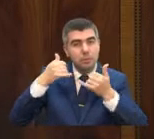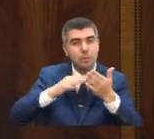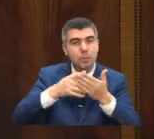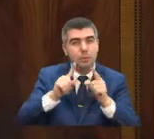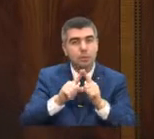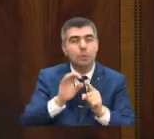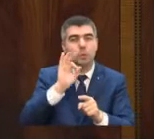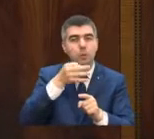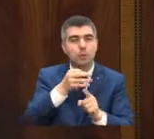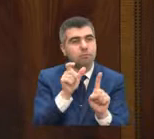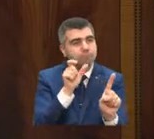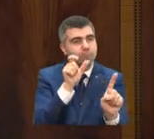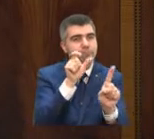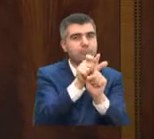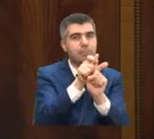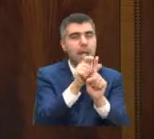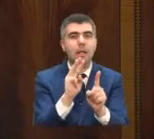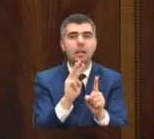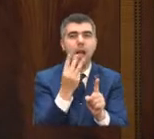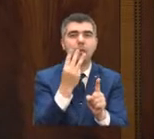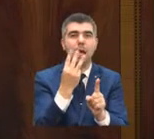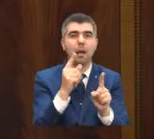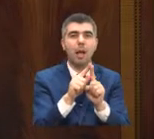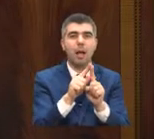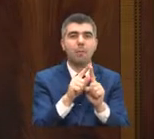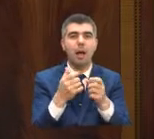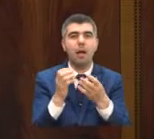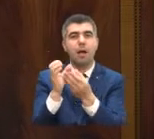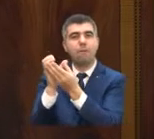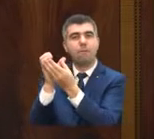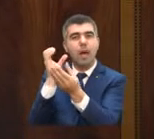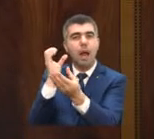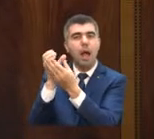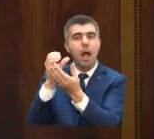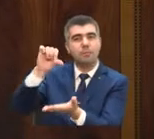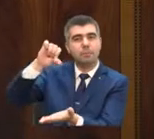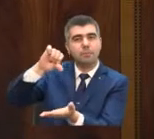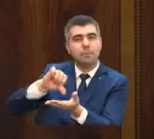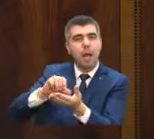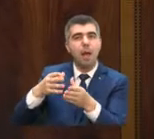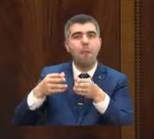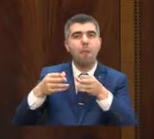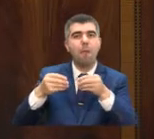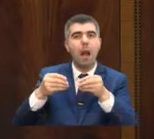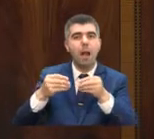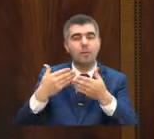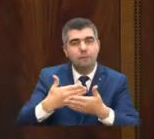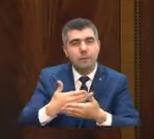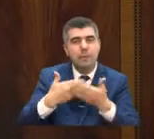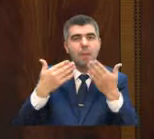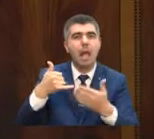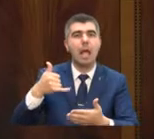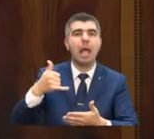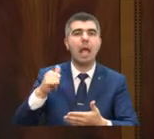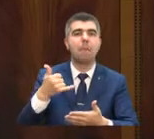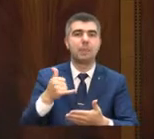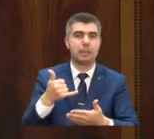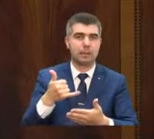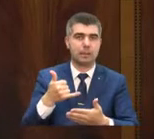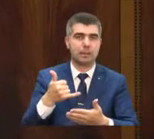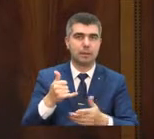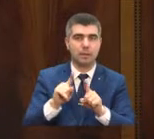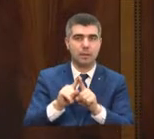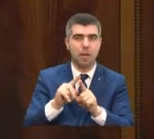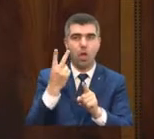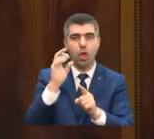هؤلاء المشتبهين الثلاثة بمحطة الحافلات بباب دكالة بمدينة مراكش صباح يوم الخميس 20 دجنبر، وذلك